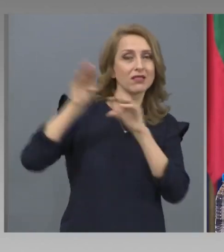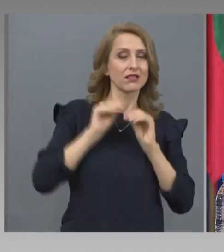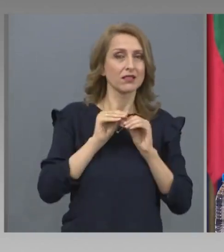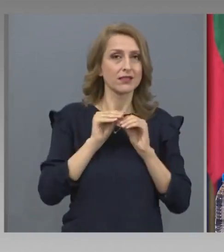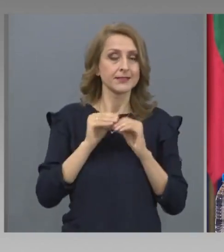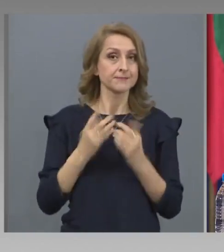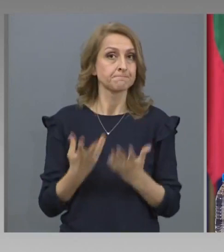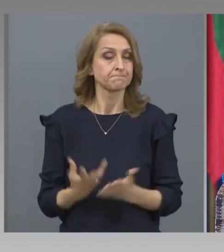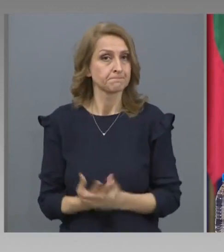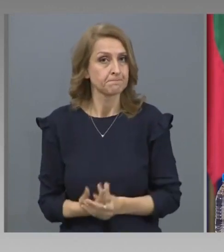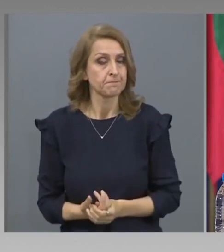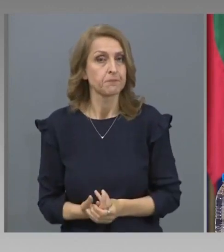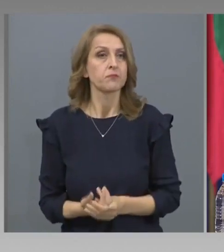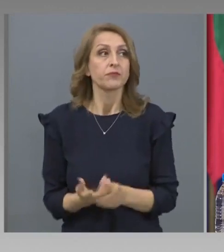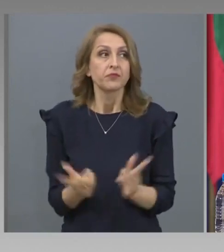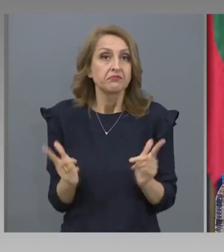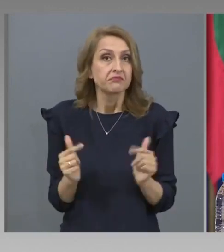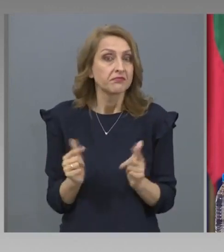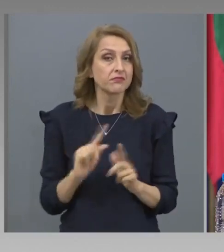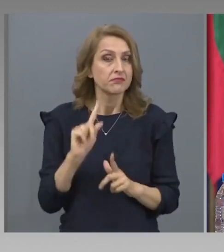Аз друго не се сещам.